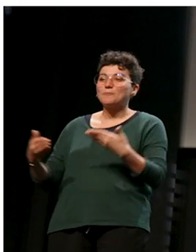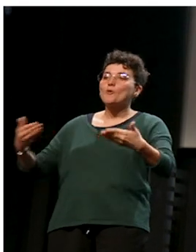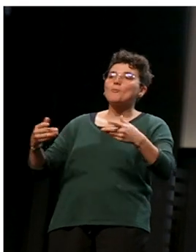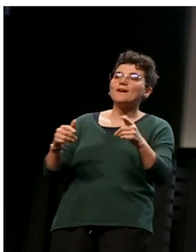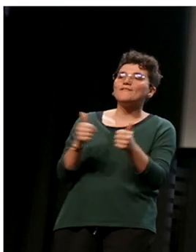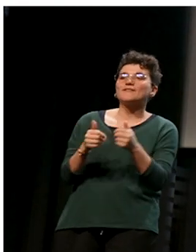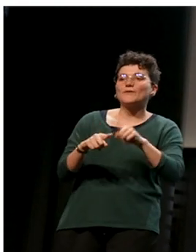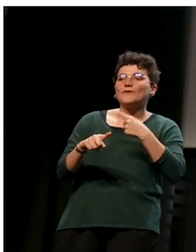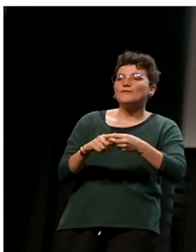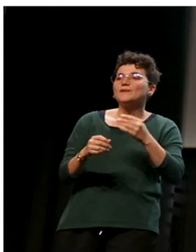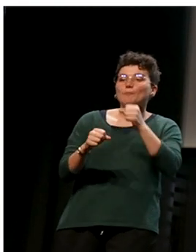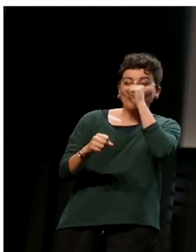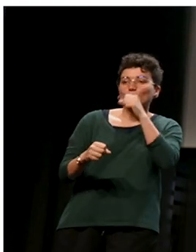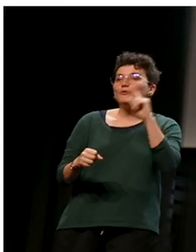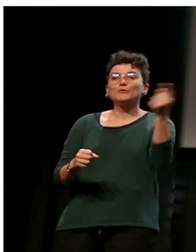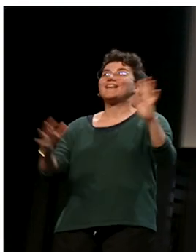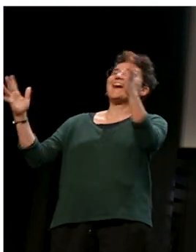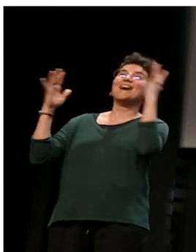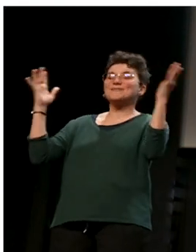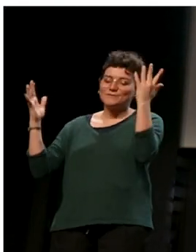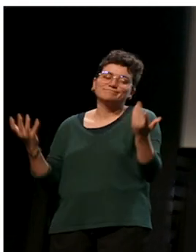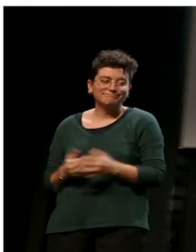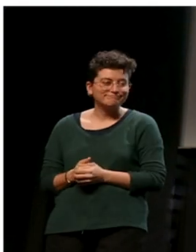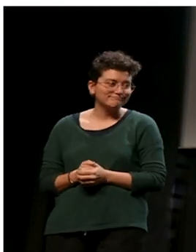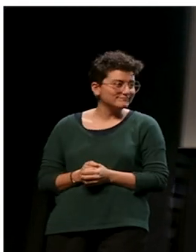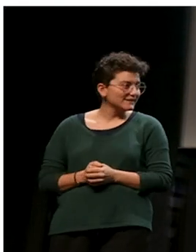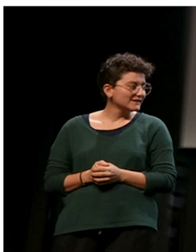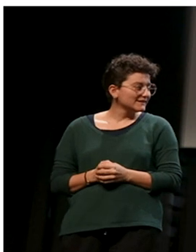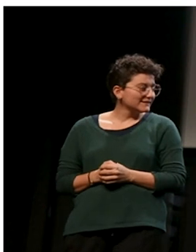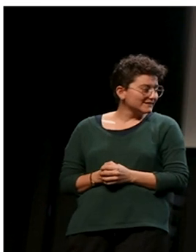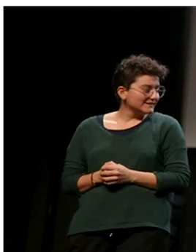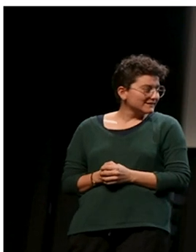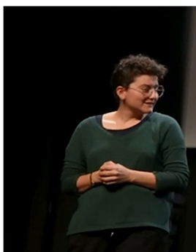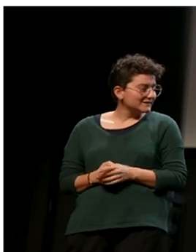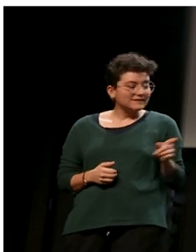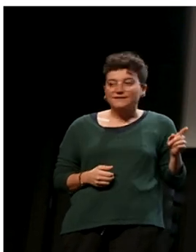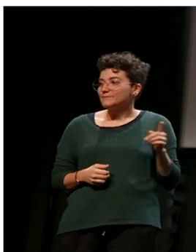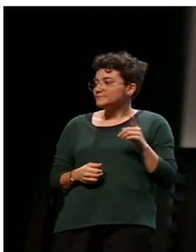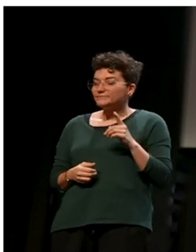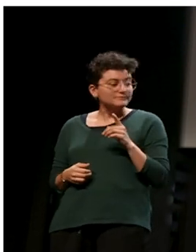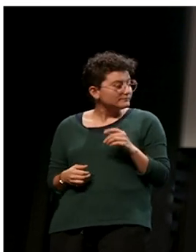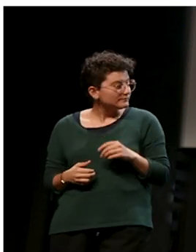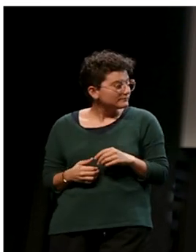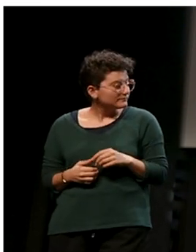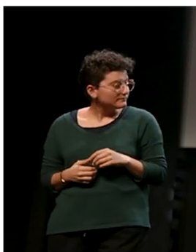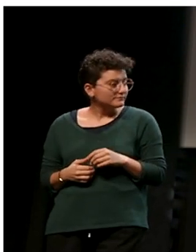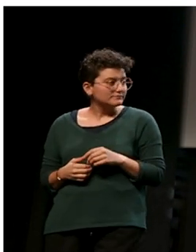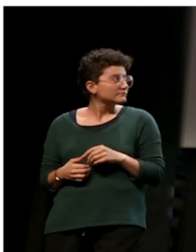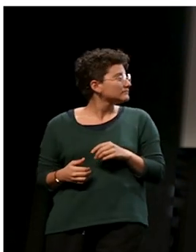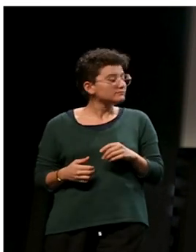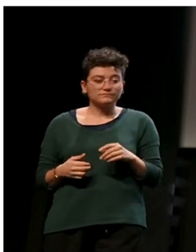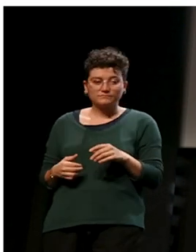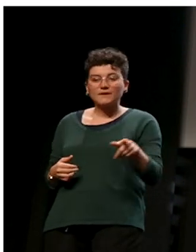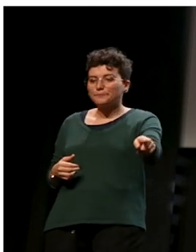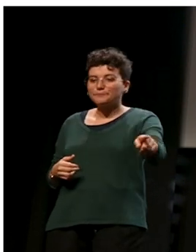quand même. Cédric. Ouais, je trouve le parallèle avec les photos que tu fais, elle est intéressante. En fait, moi, le